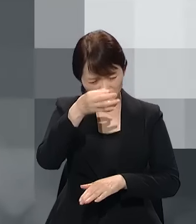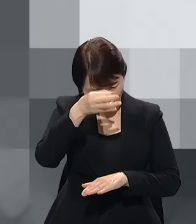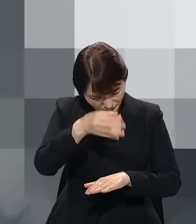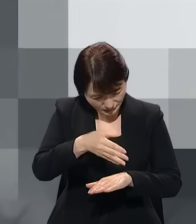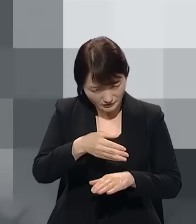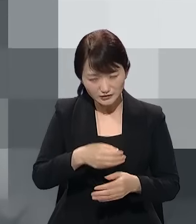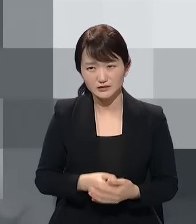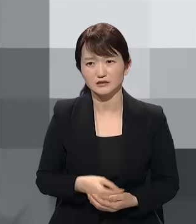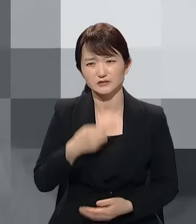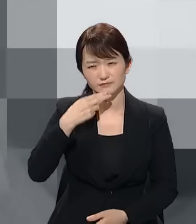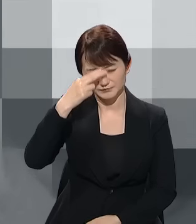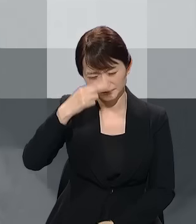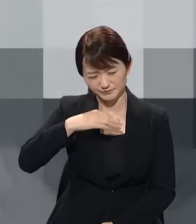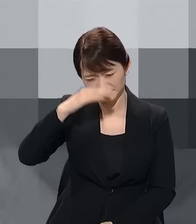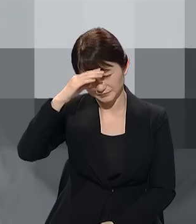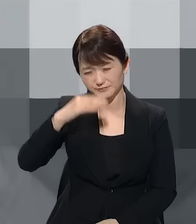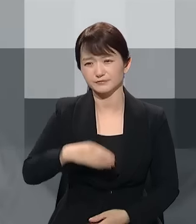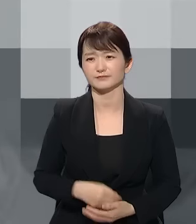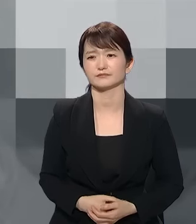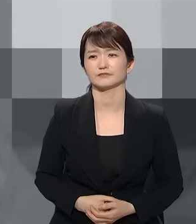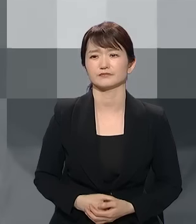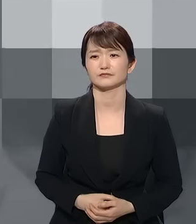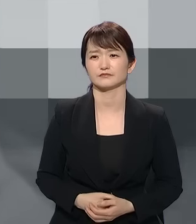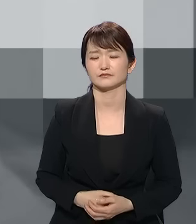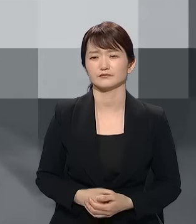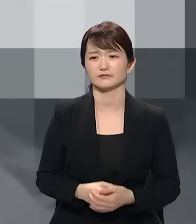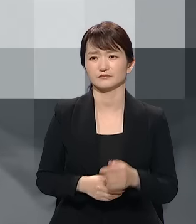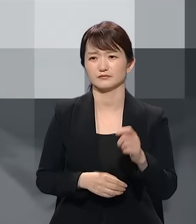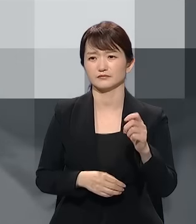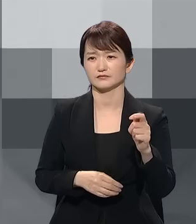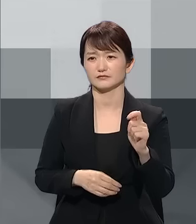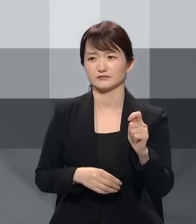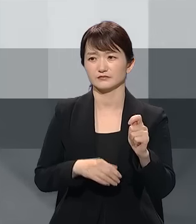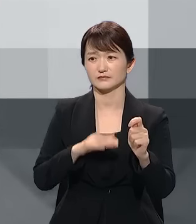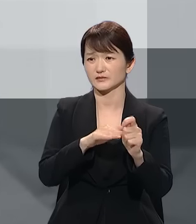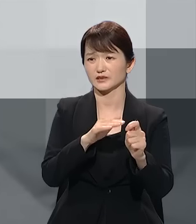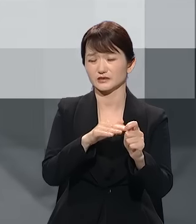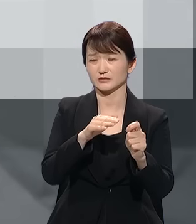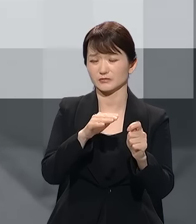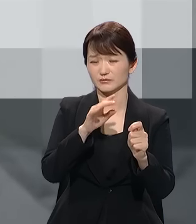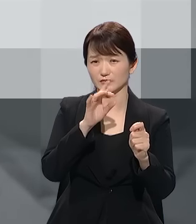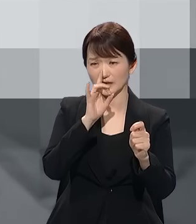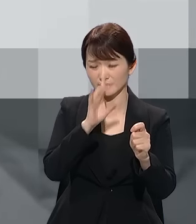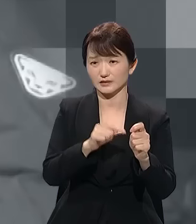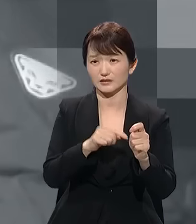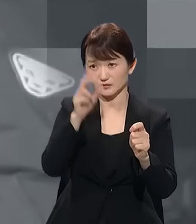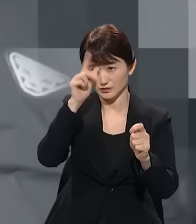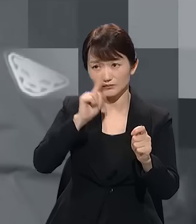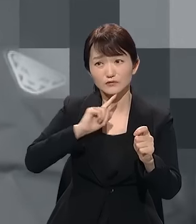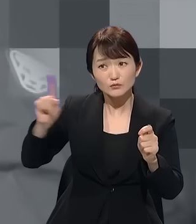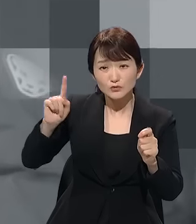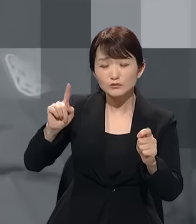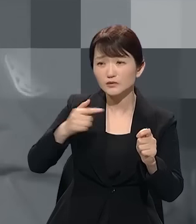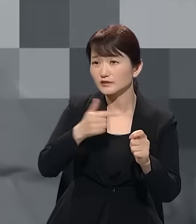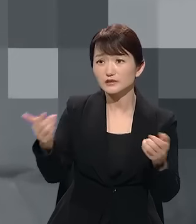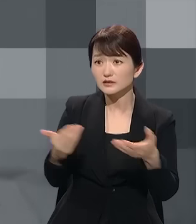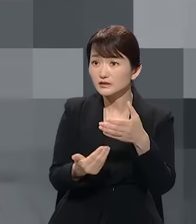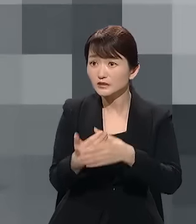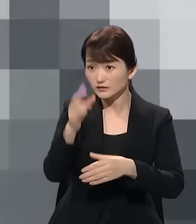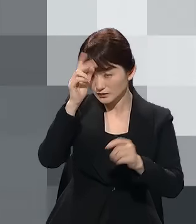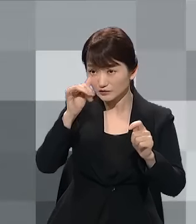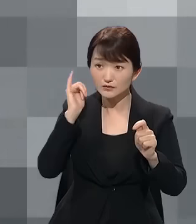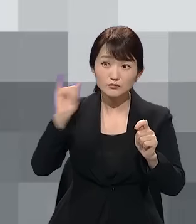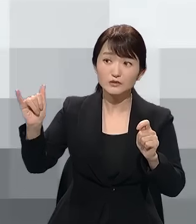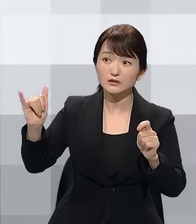죄송합니다. 네, 진짜 취했어요. 터치하시면 안 돼요. 여기 다 찍혀요, 손님. 경찰 부르면 큰일 나요. 일단 여기 경찰 불러요. 이리